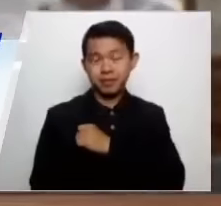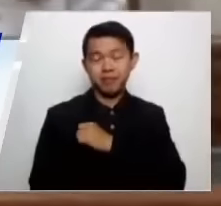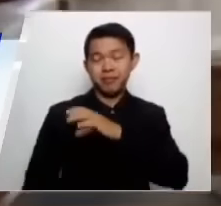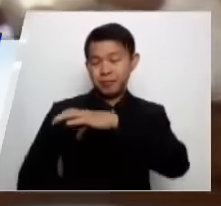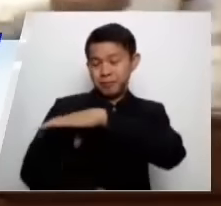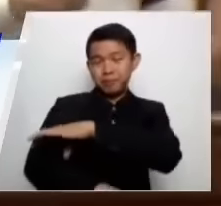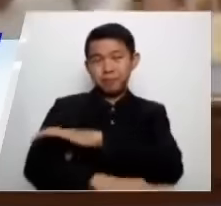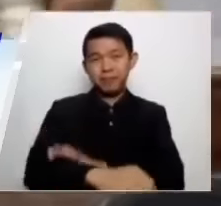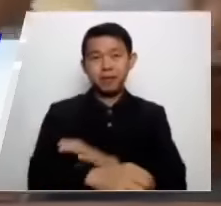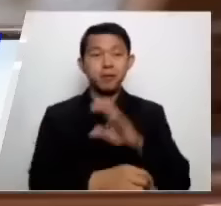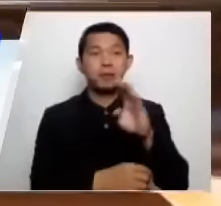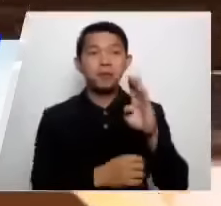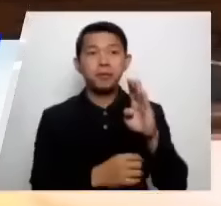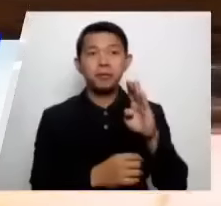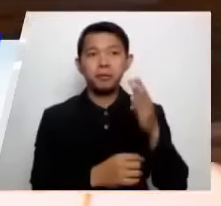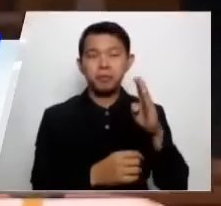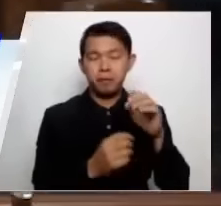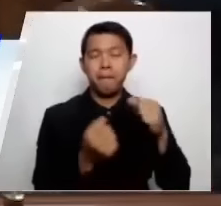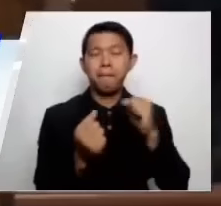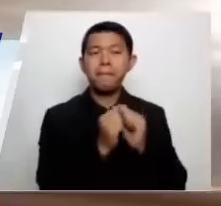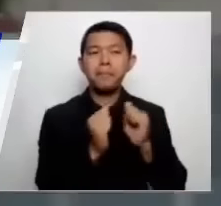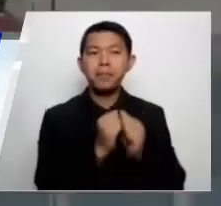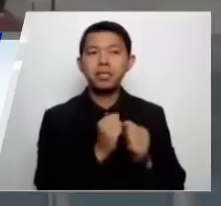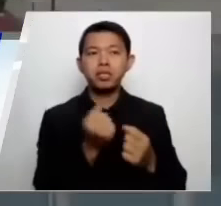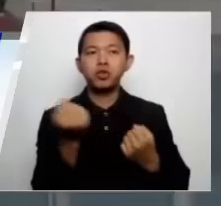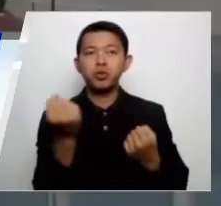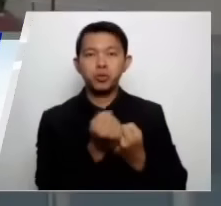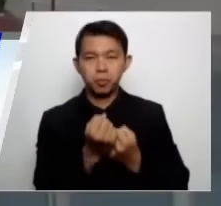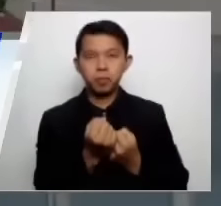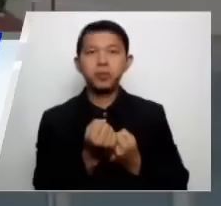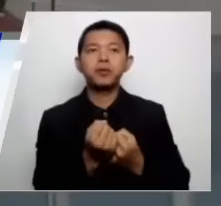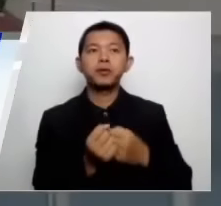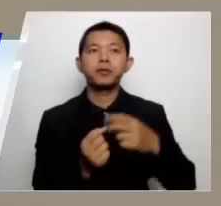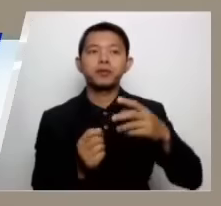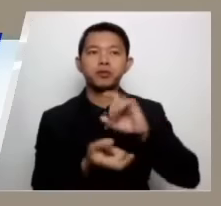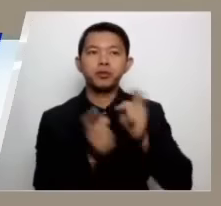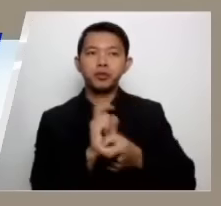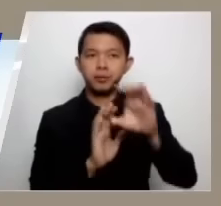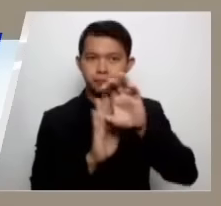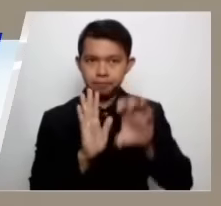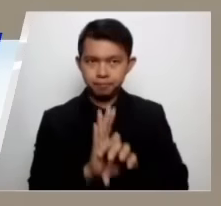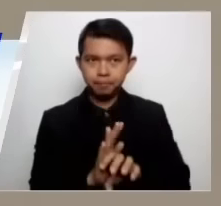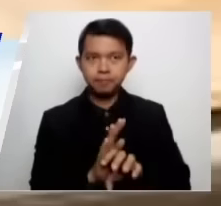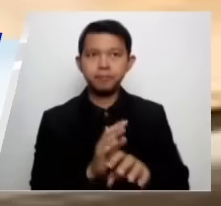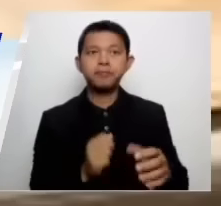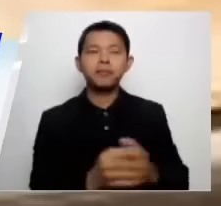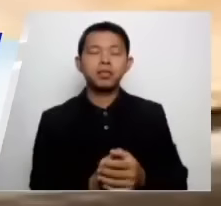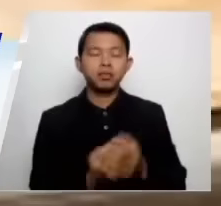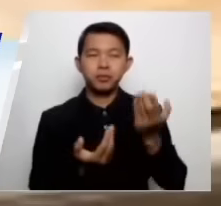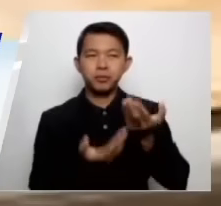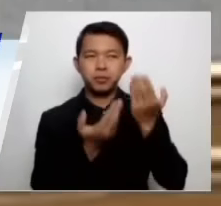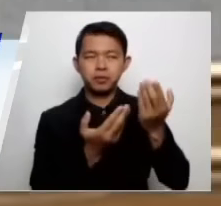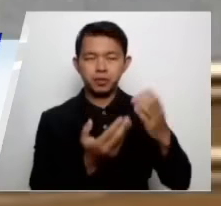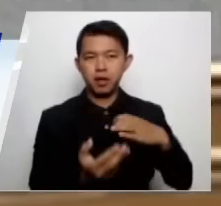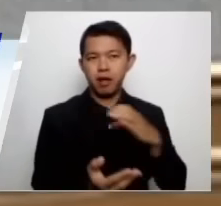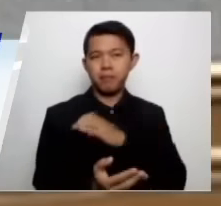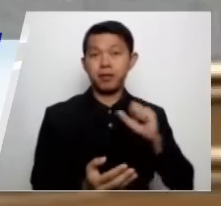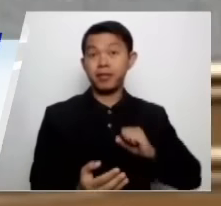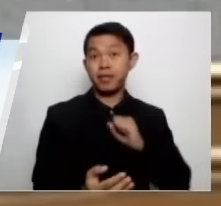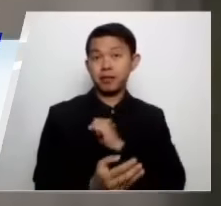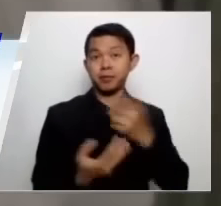sa institusyon at paglaban sa People's Initiative, kung saan isinusulong na gawing joint voting ang Kamara at Senado para amyendahan